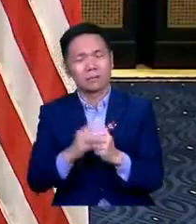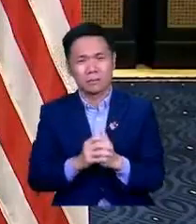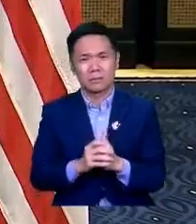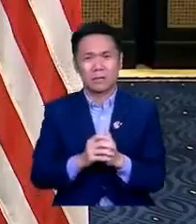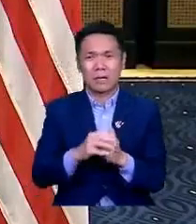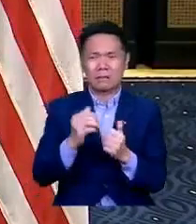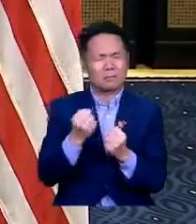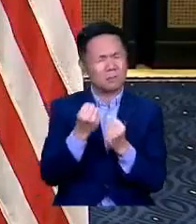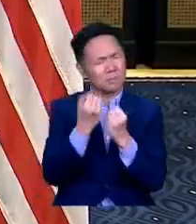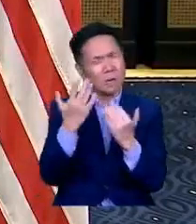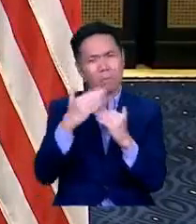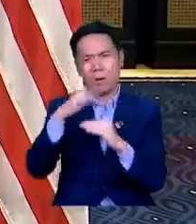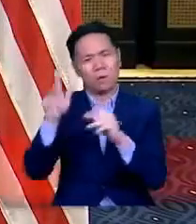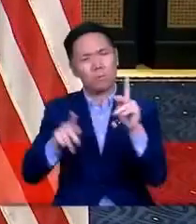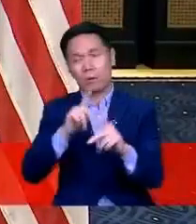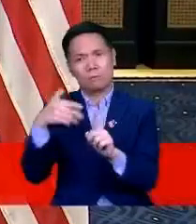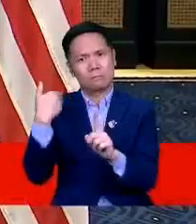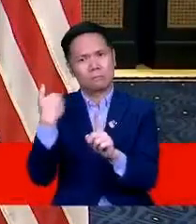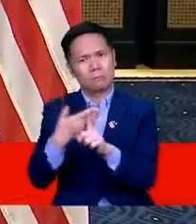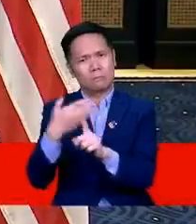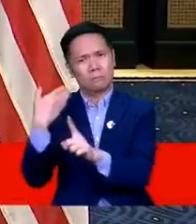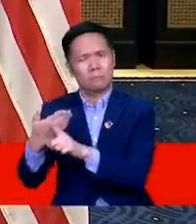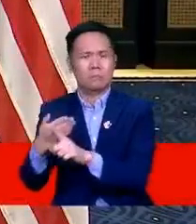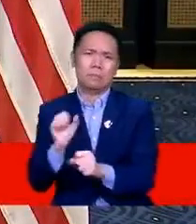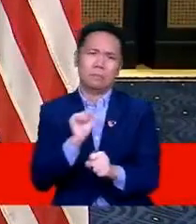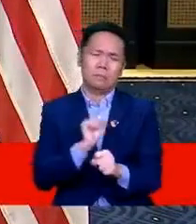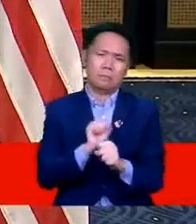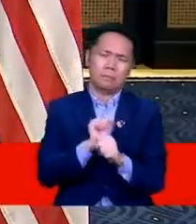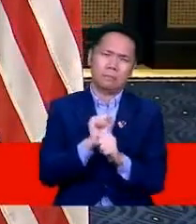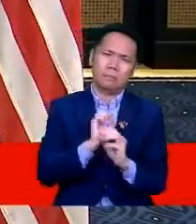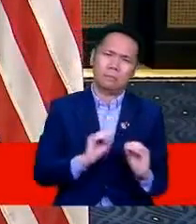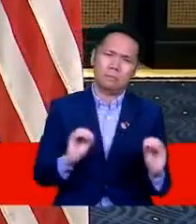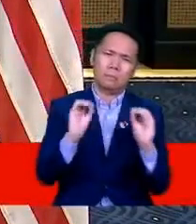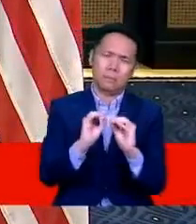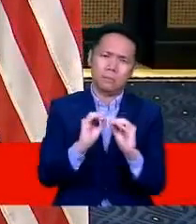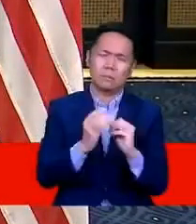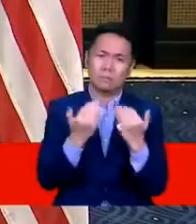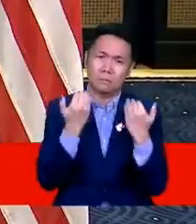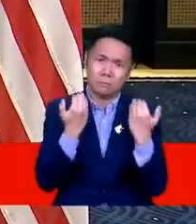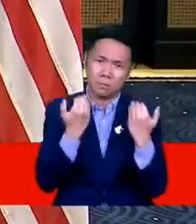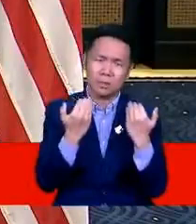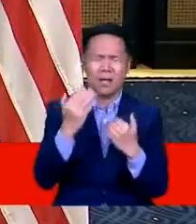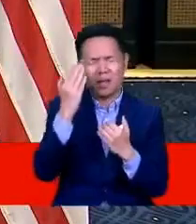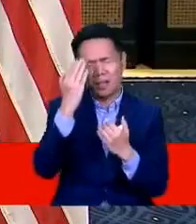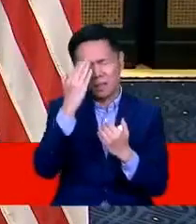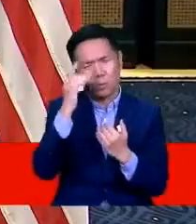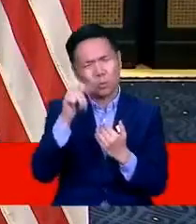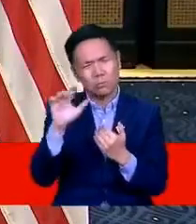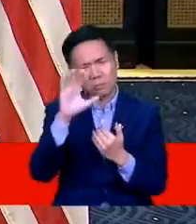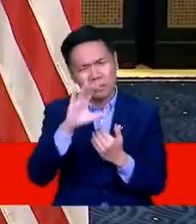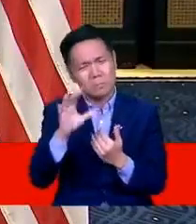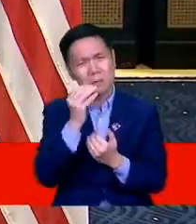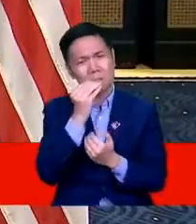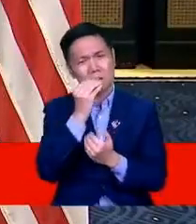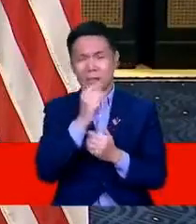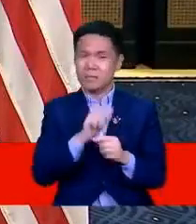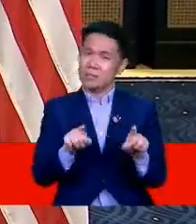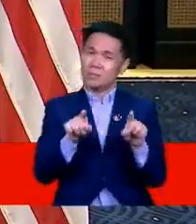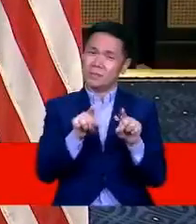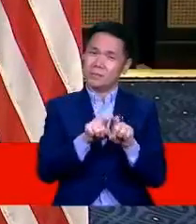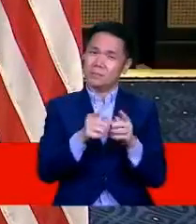yang telah dibuang kerja Hai saya memahami keringat dan nilai sesuap nasi kredit saya